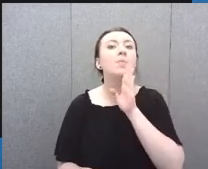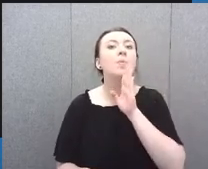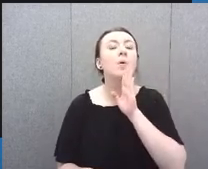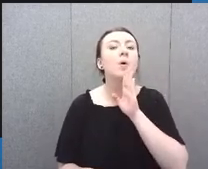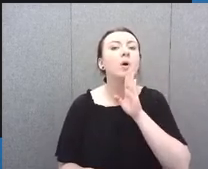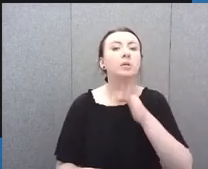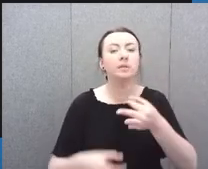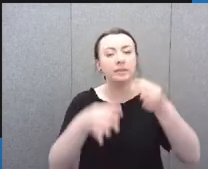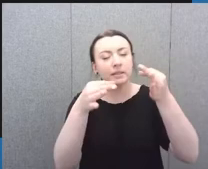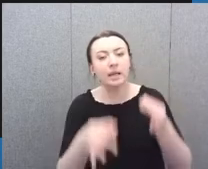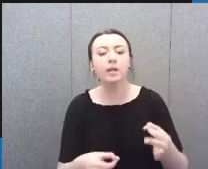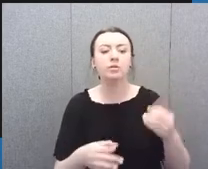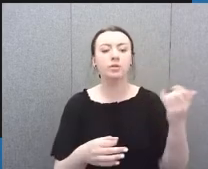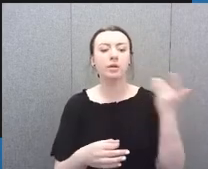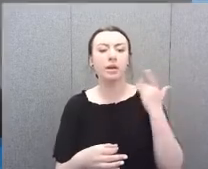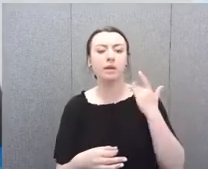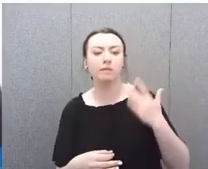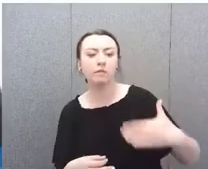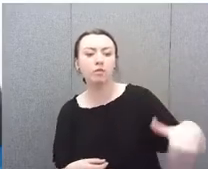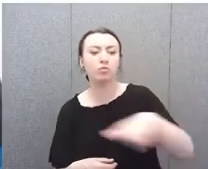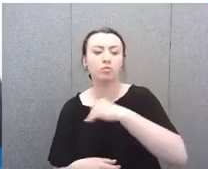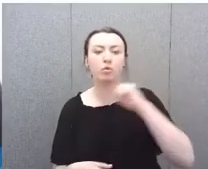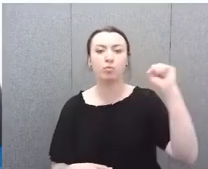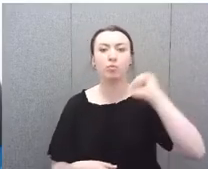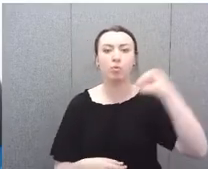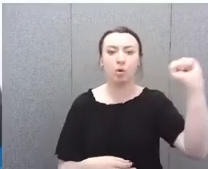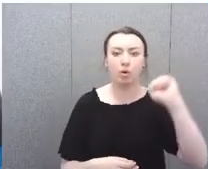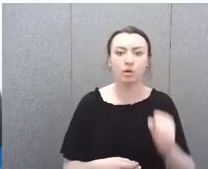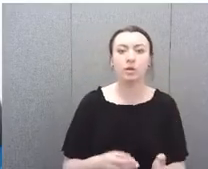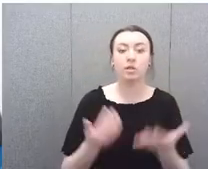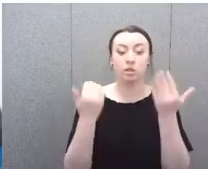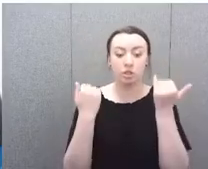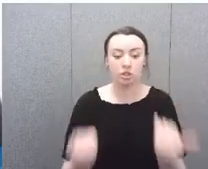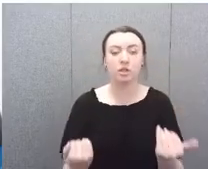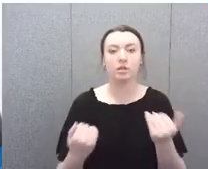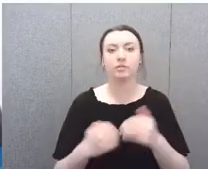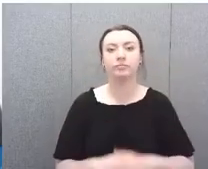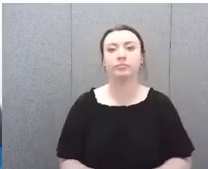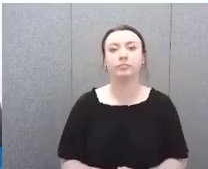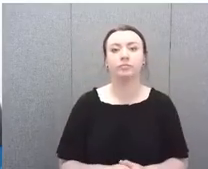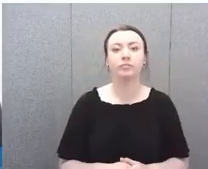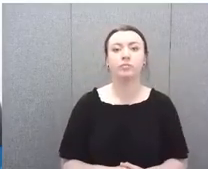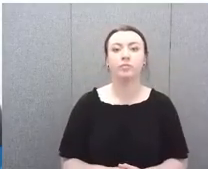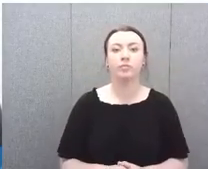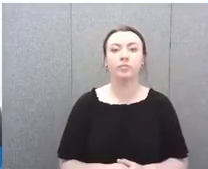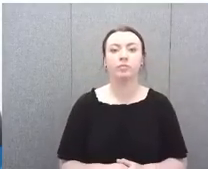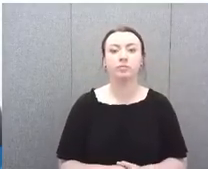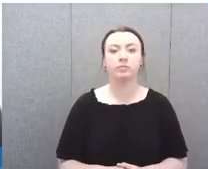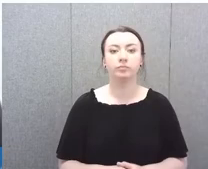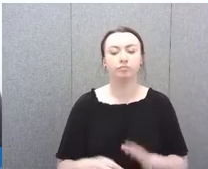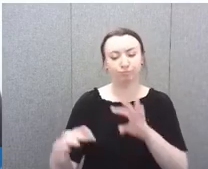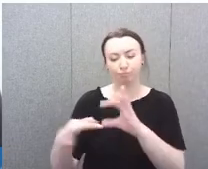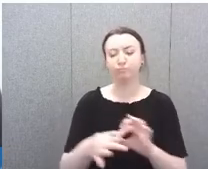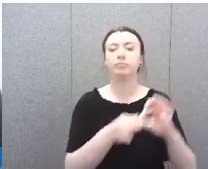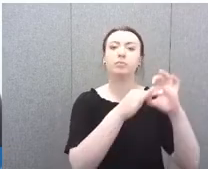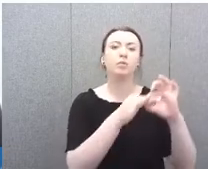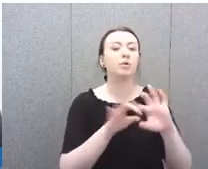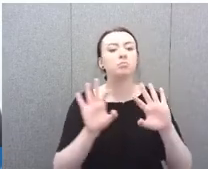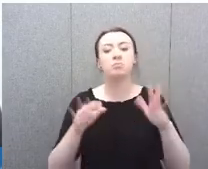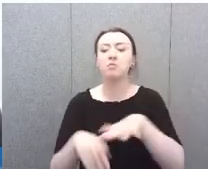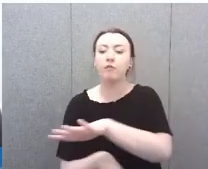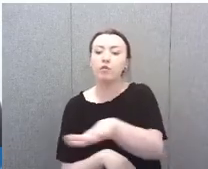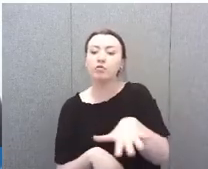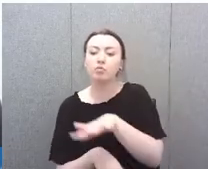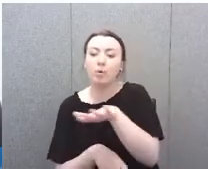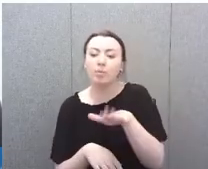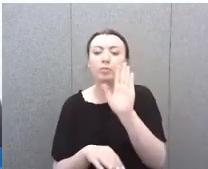То есть требования к правам женщин во всех процессах создания демократии здесь и сейчас напрямую